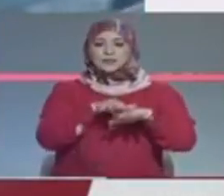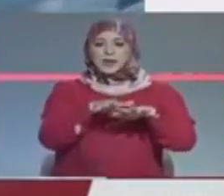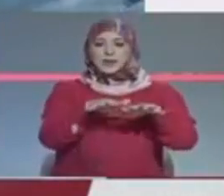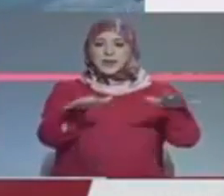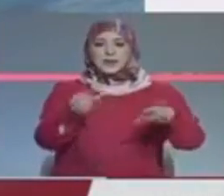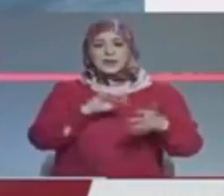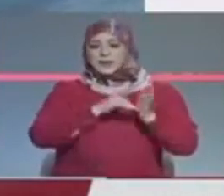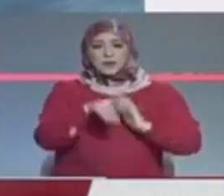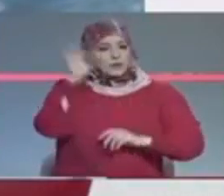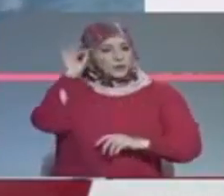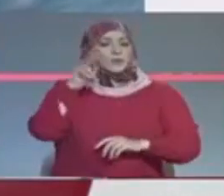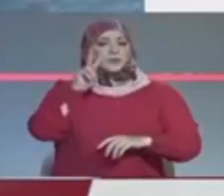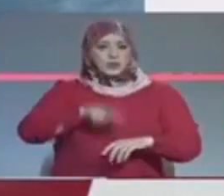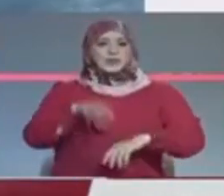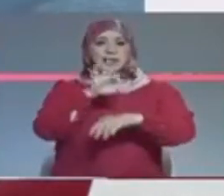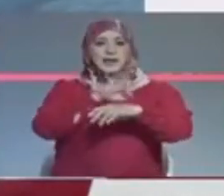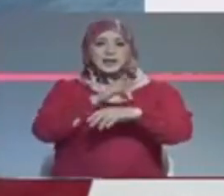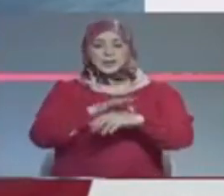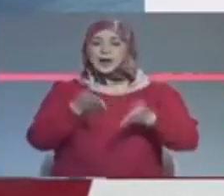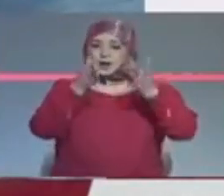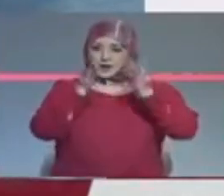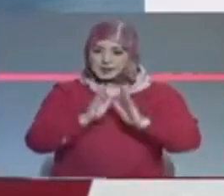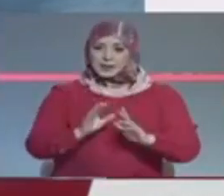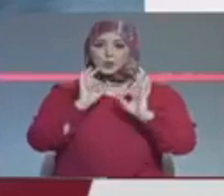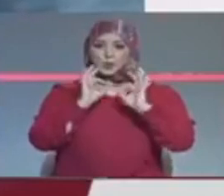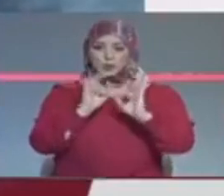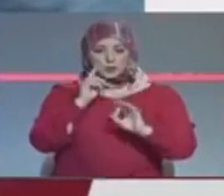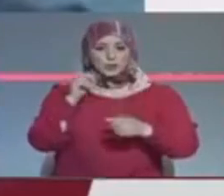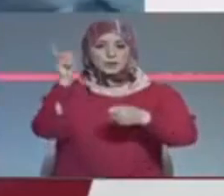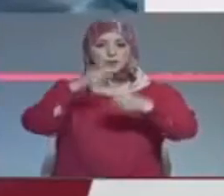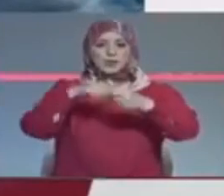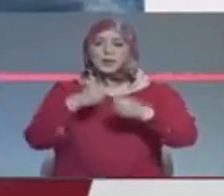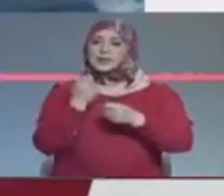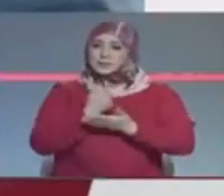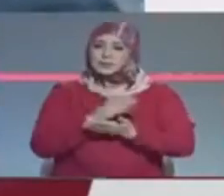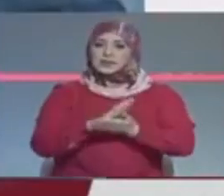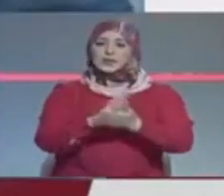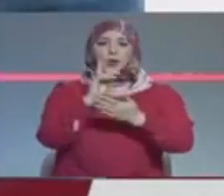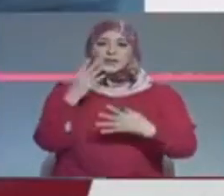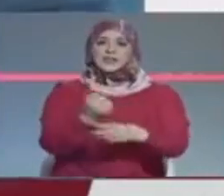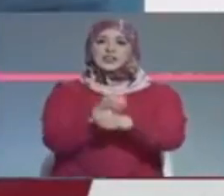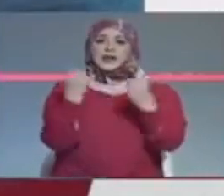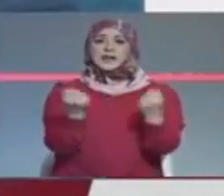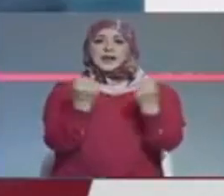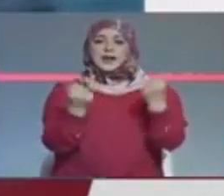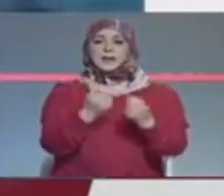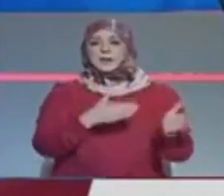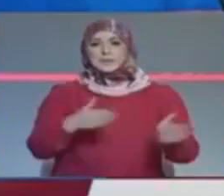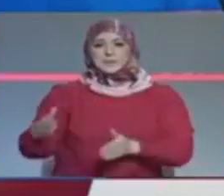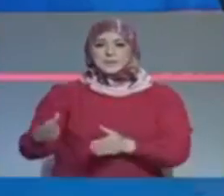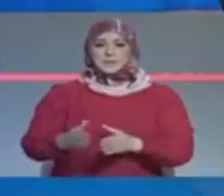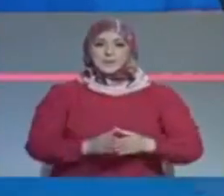مشددة على أن الأطباء على استعداد كامل للمساهمة طوعا في إنجاح هذه الحملة.